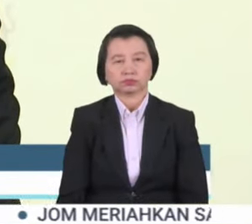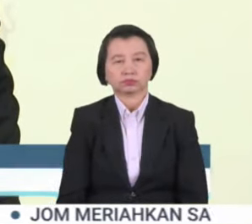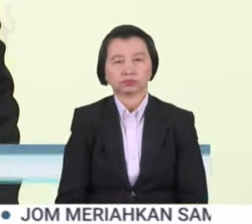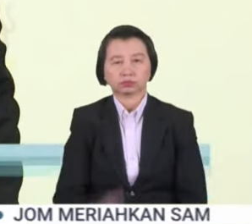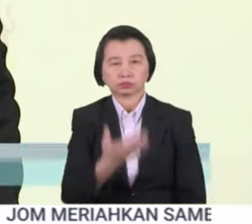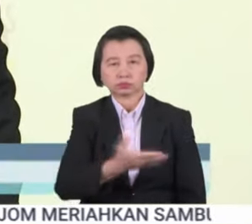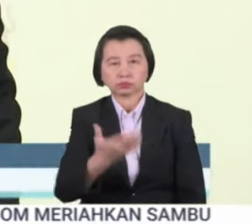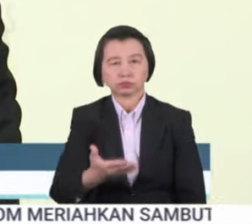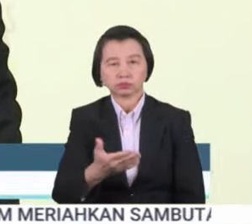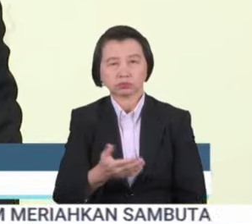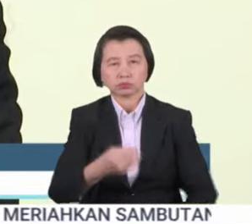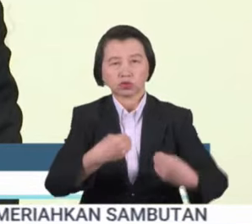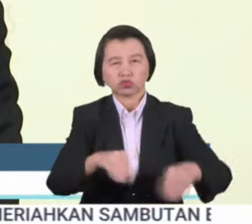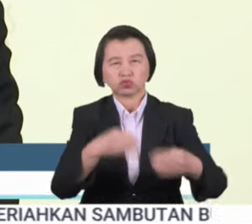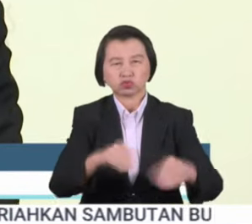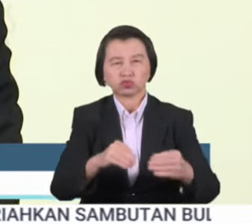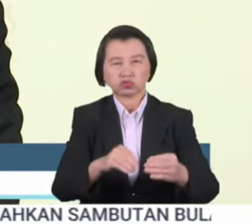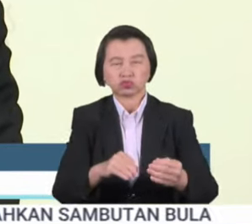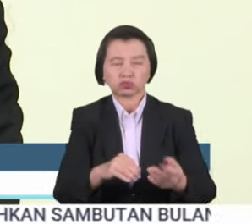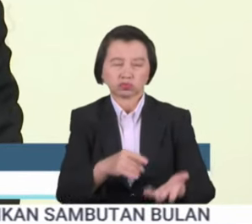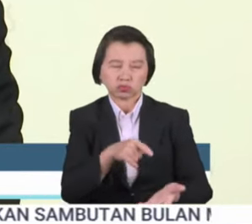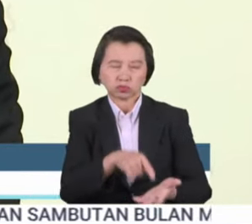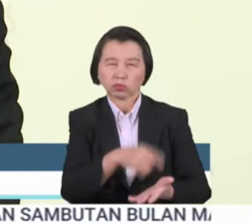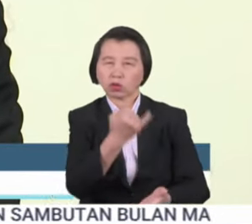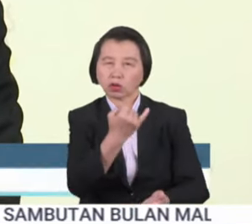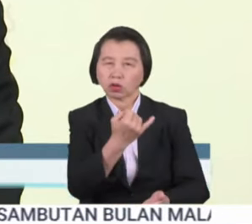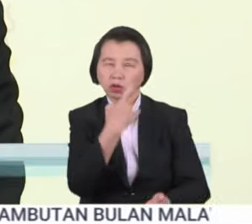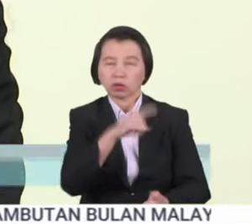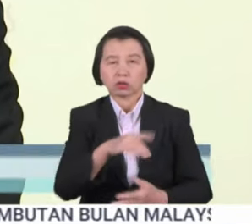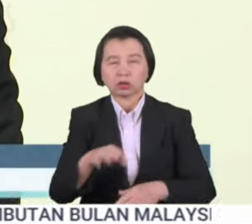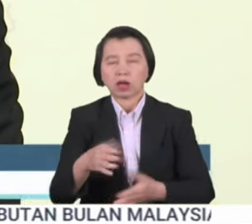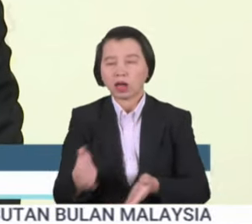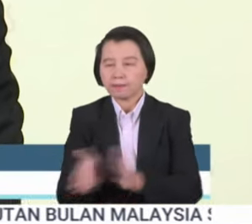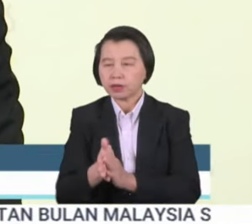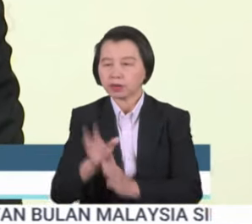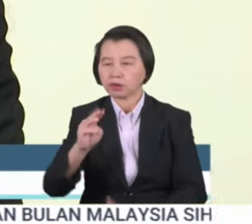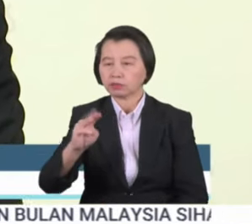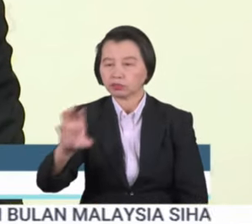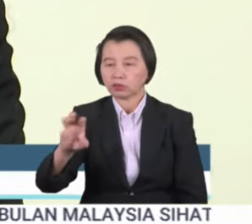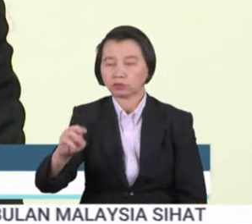Produk tersebut, saya telah minta pihak MCMC untuk